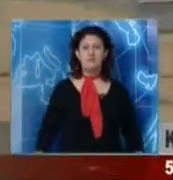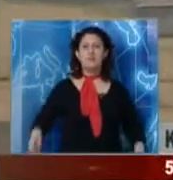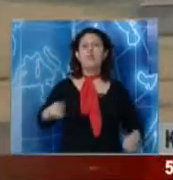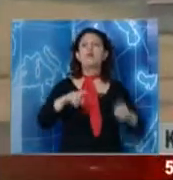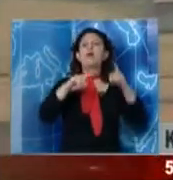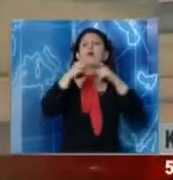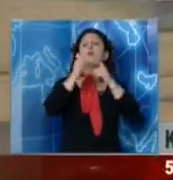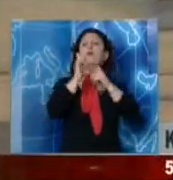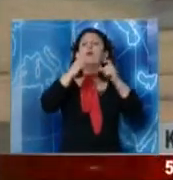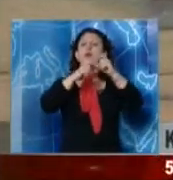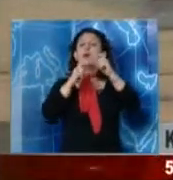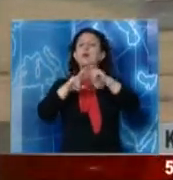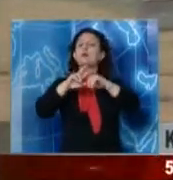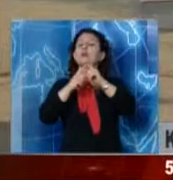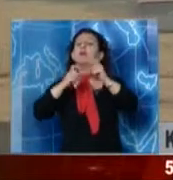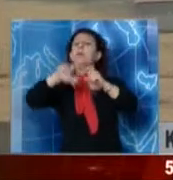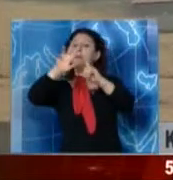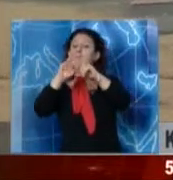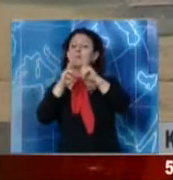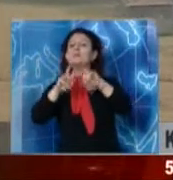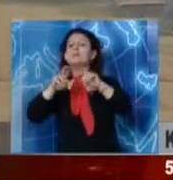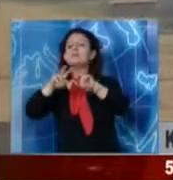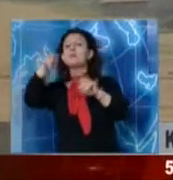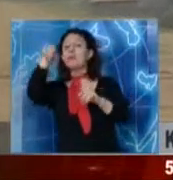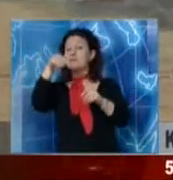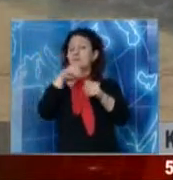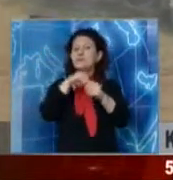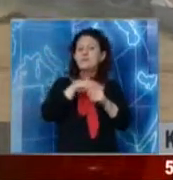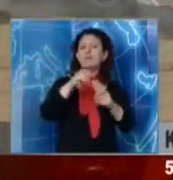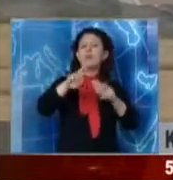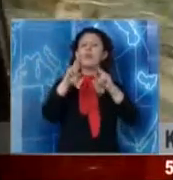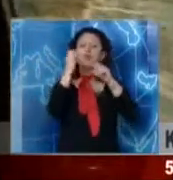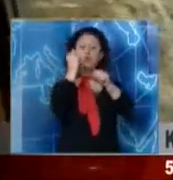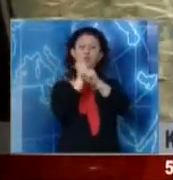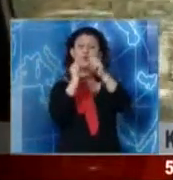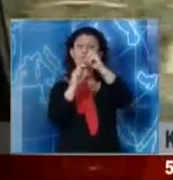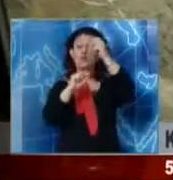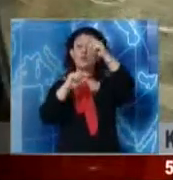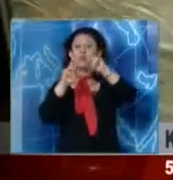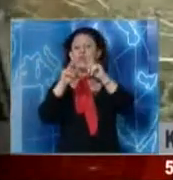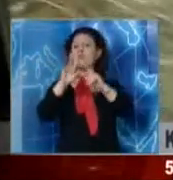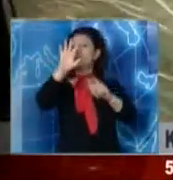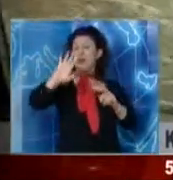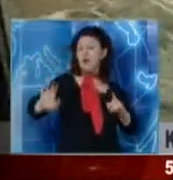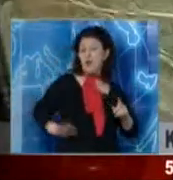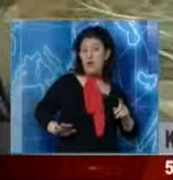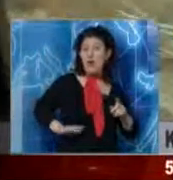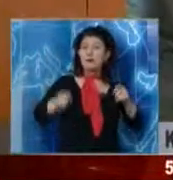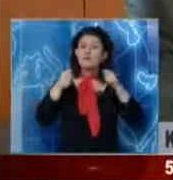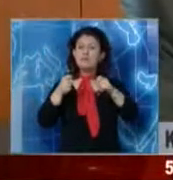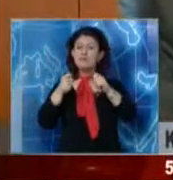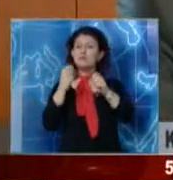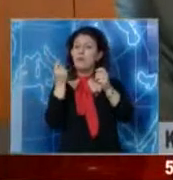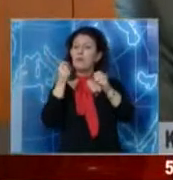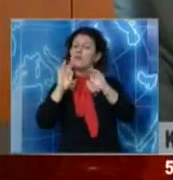POSCO paslanmaz çelik haddeleme tesisini Kocaeli'ye kurmaya devam eden Güney Koreli firmanın sadece 5 öğrenciye burs verecek olmasına